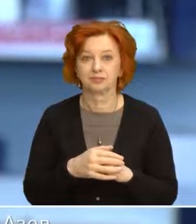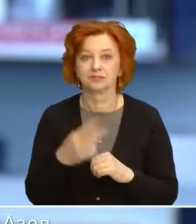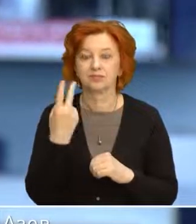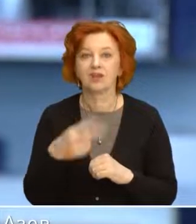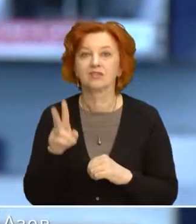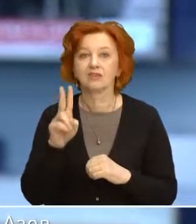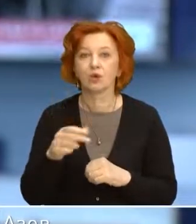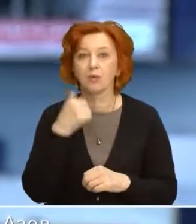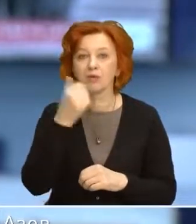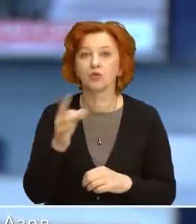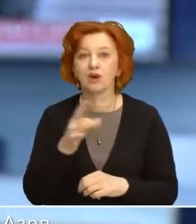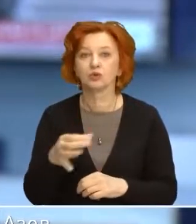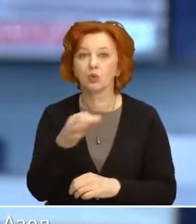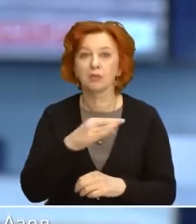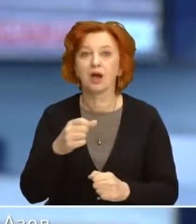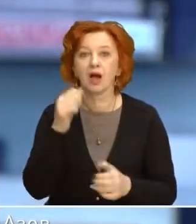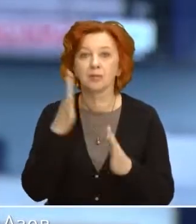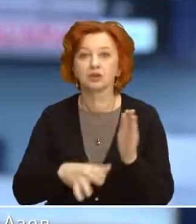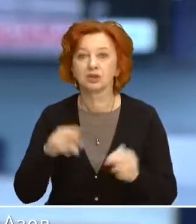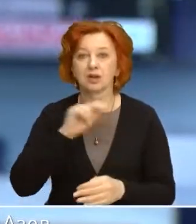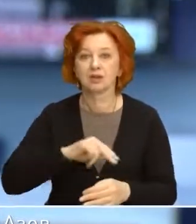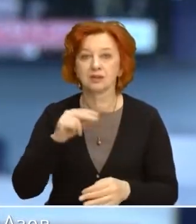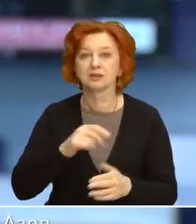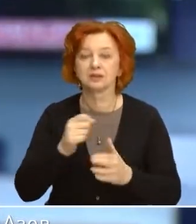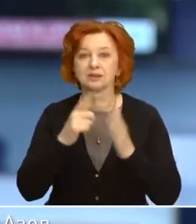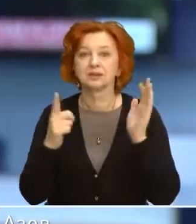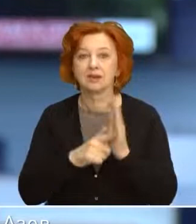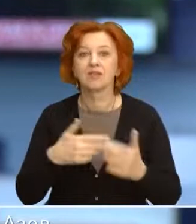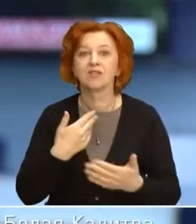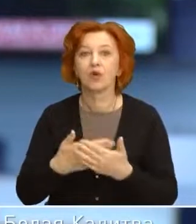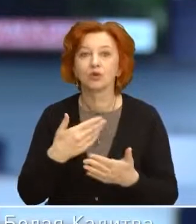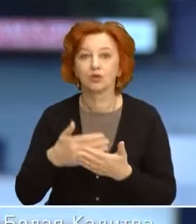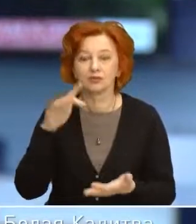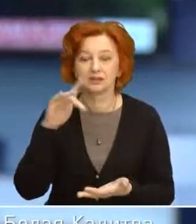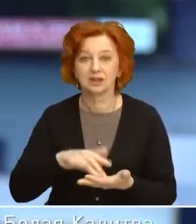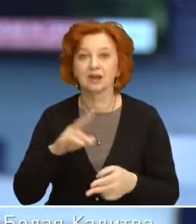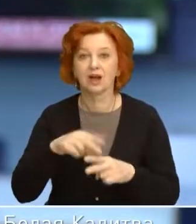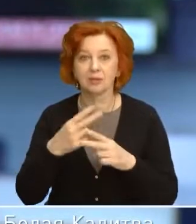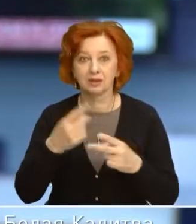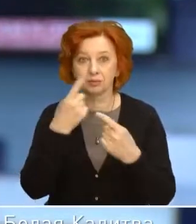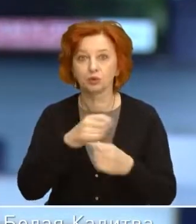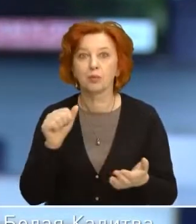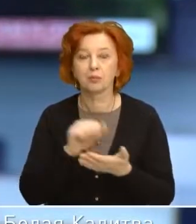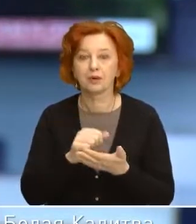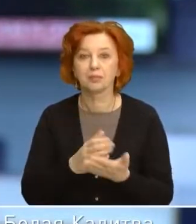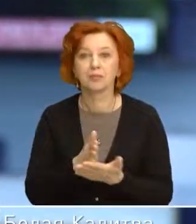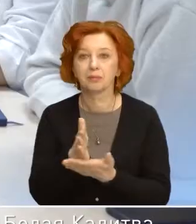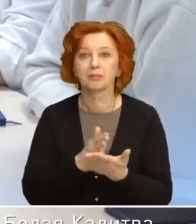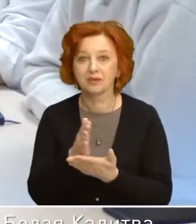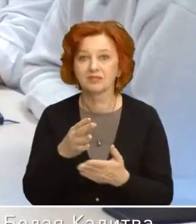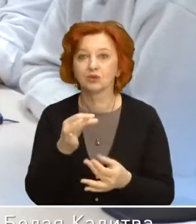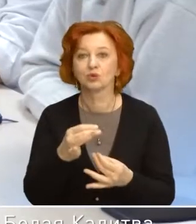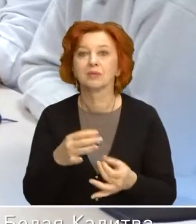В 2022 году в Ростовской области обеспечат работу 17 волонтерских центров. Об этом сообщила пресс-служба правительства